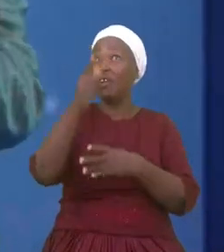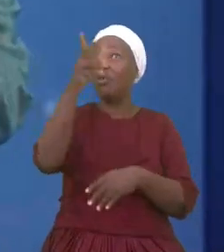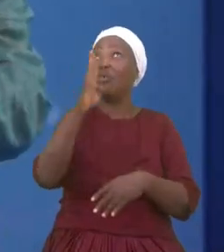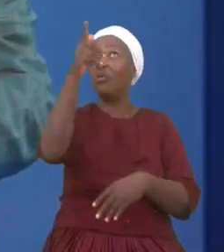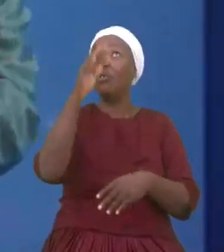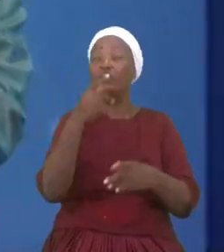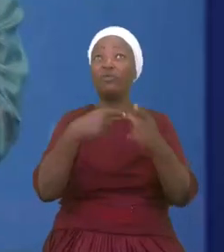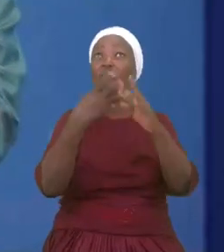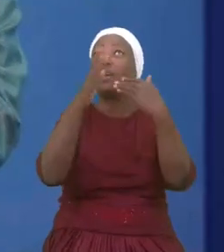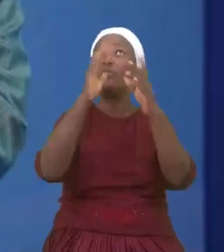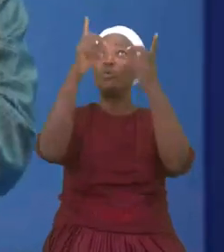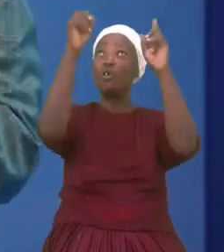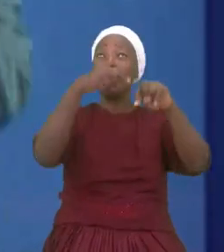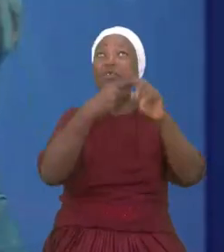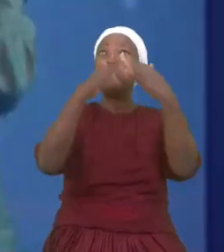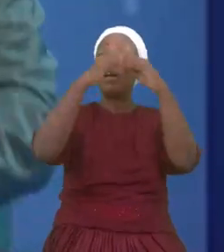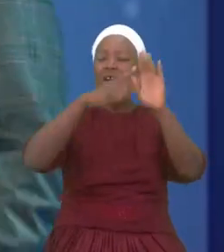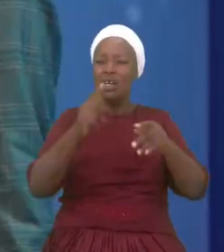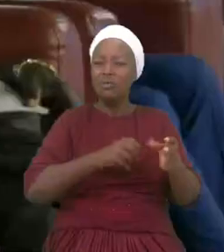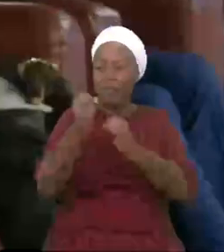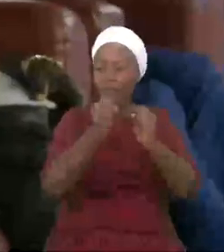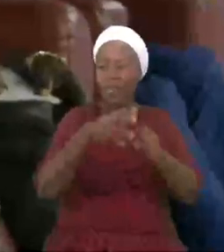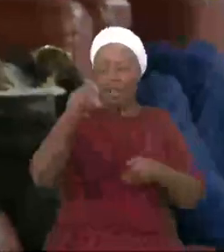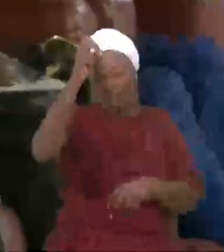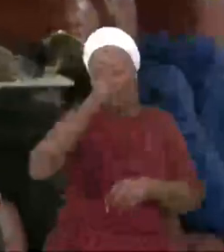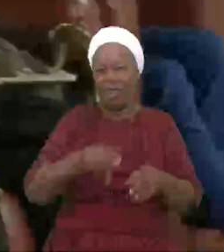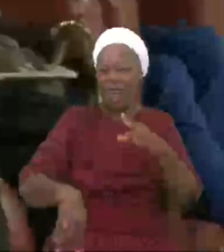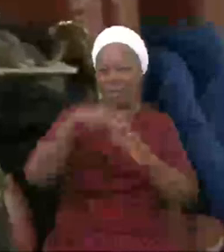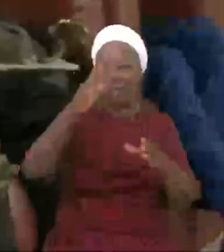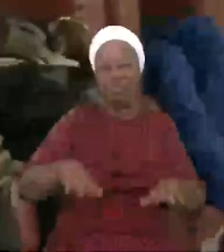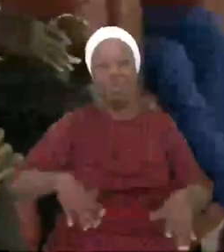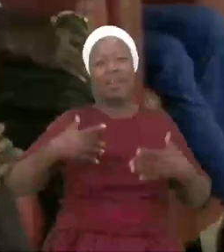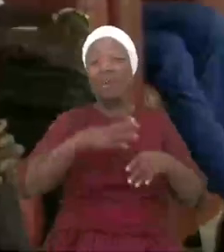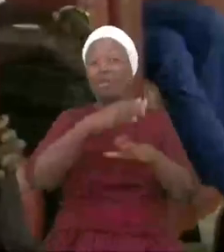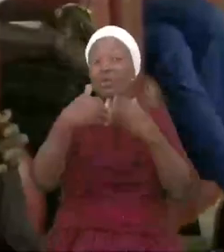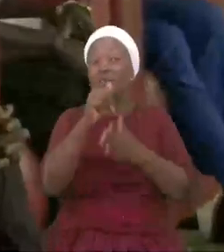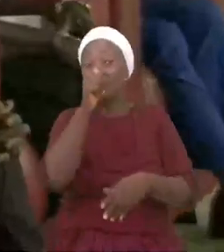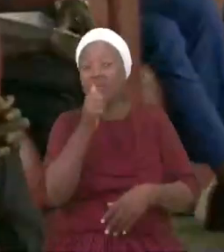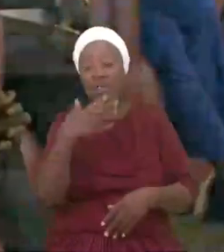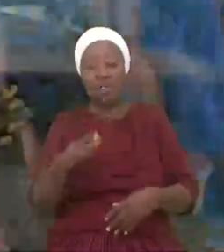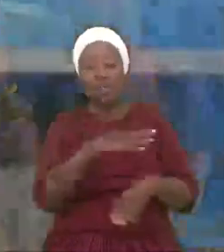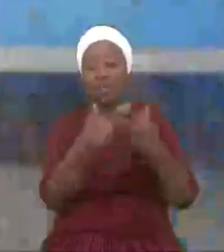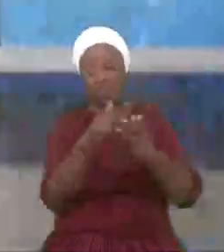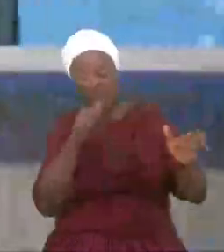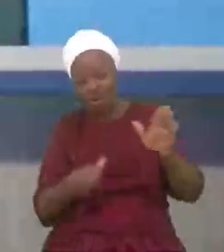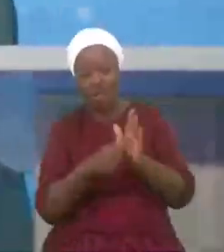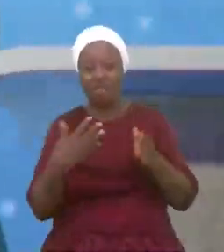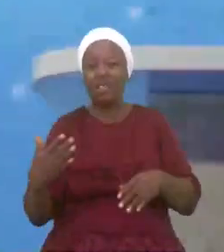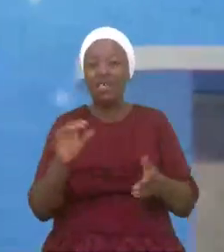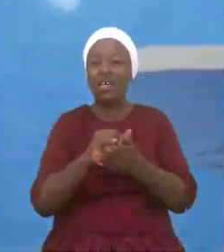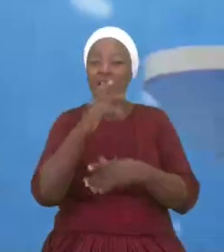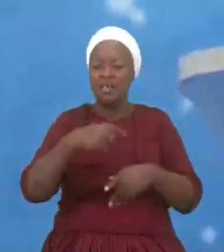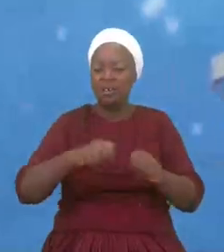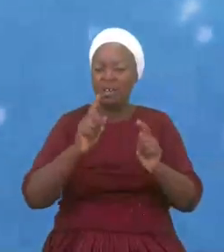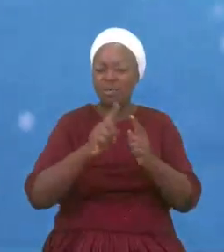te tourmatait le Dieu le Seigneur Dieu viendra avec vengeance pour frapper la mère de Satan et